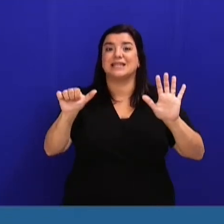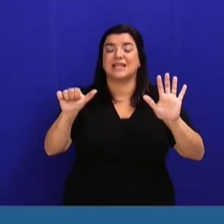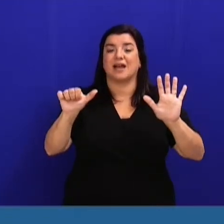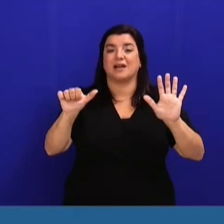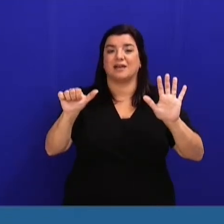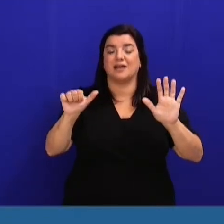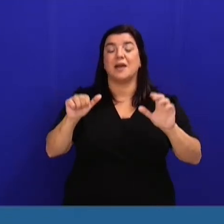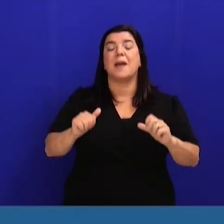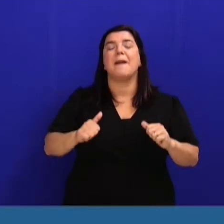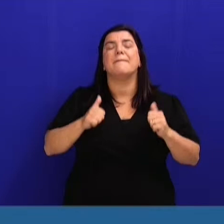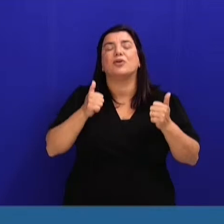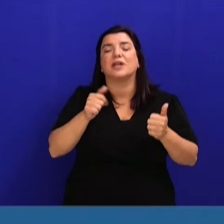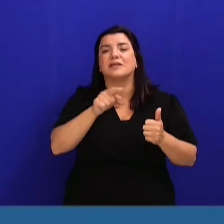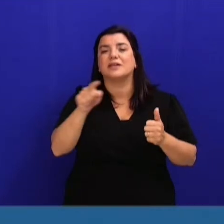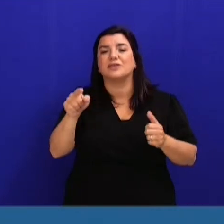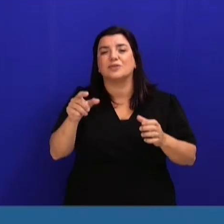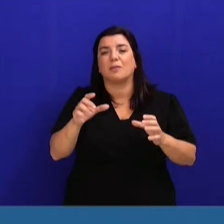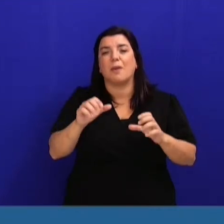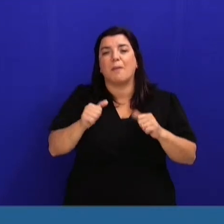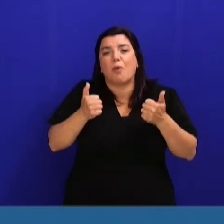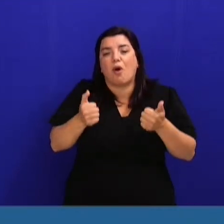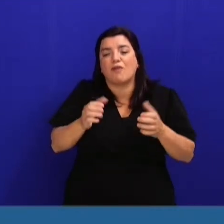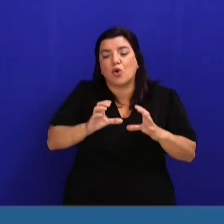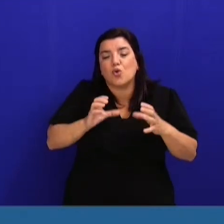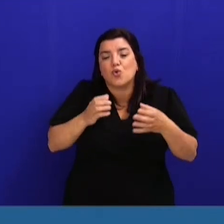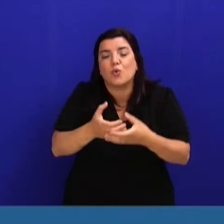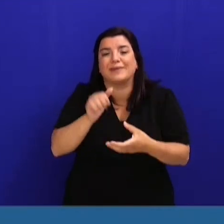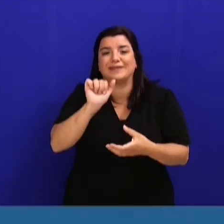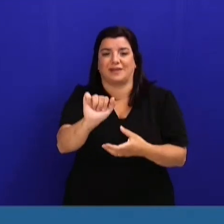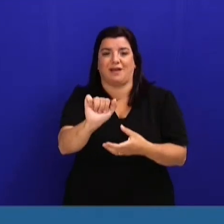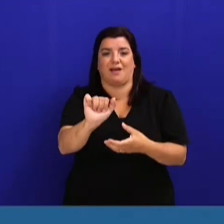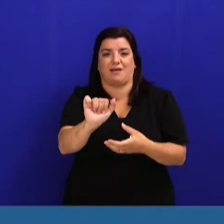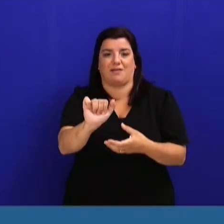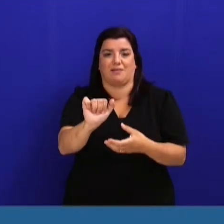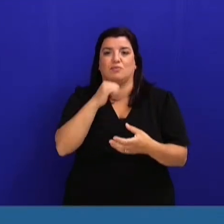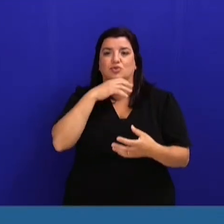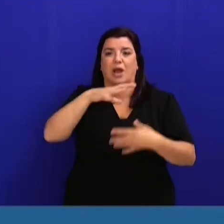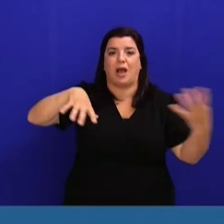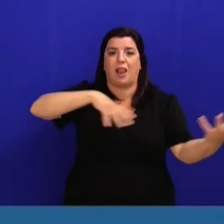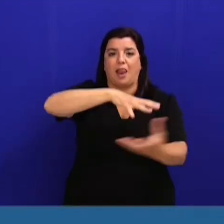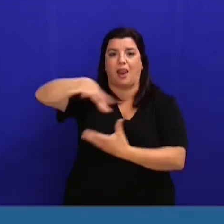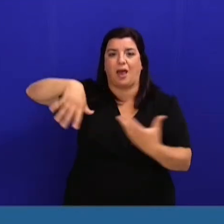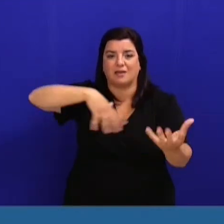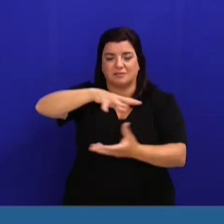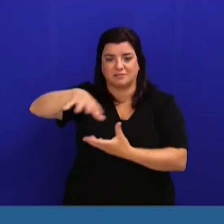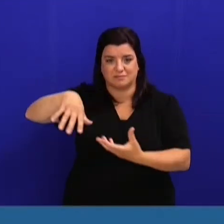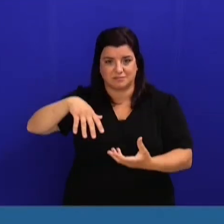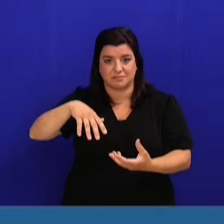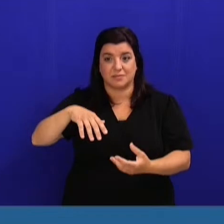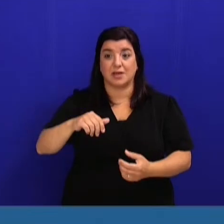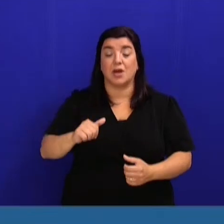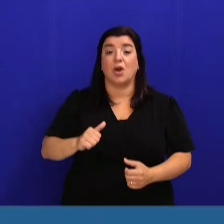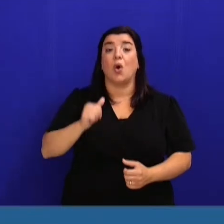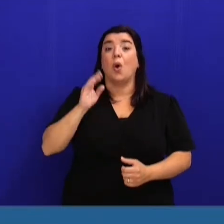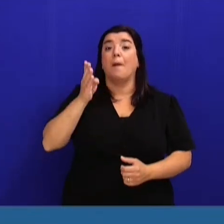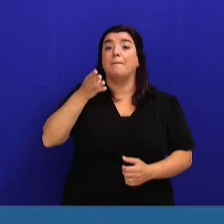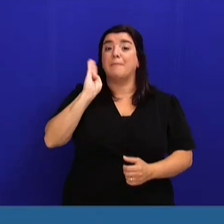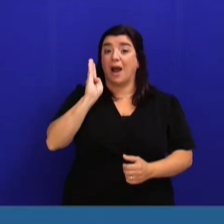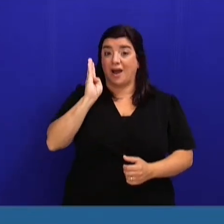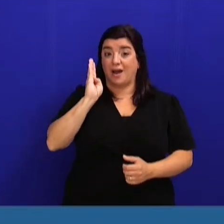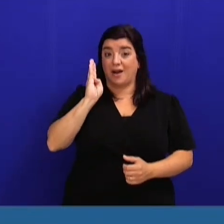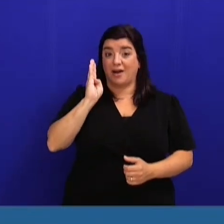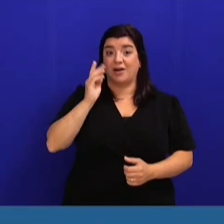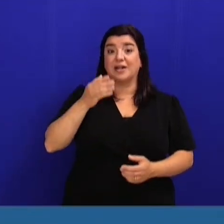il-bubbles li tkunu ma' xulxin. Għandna wkoll il-każini li ħajjiftħu minn nhar il-ħadd li ġej ħajkunu